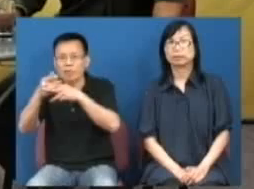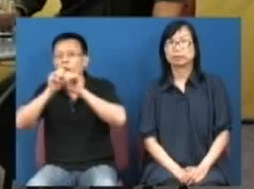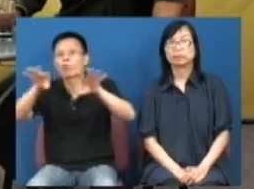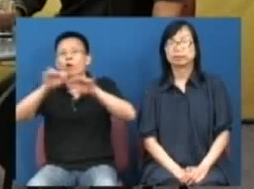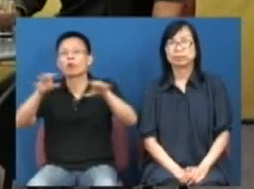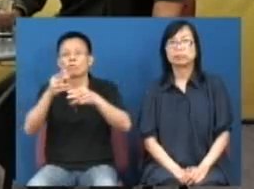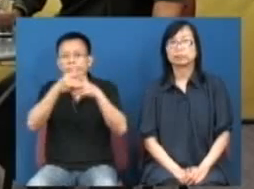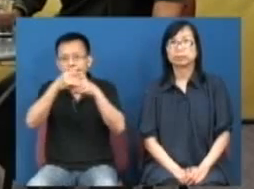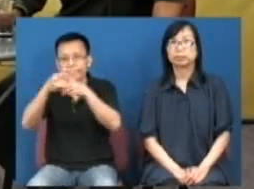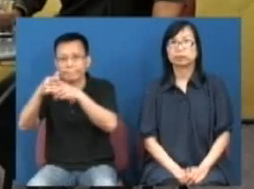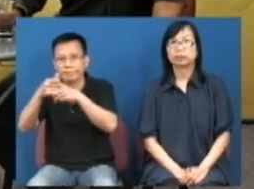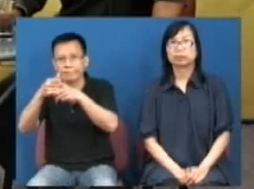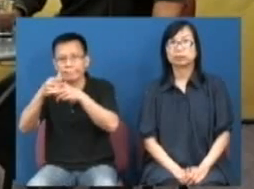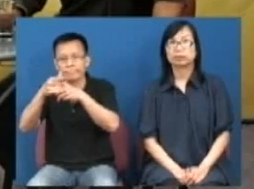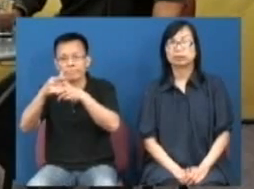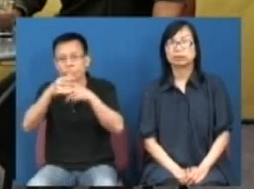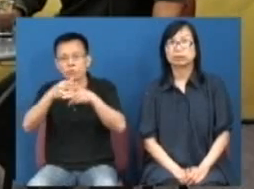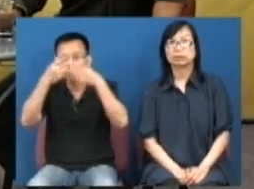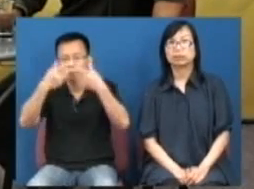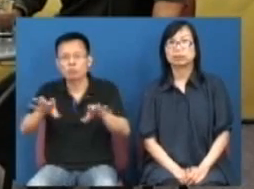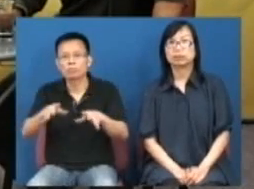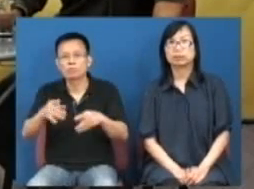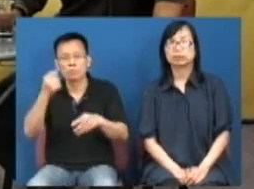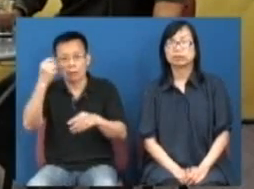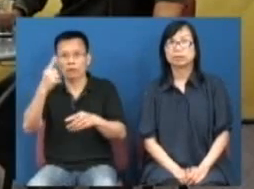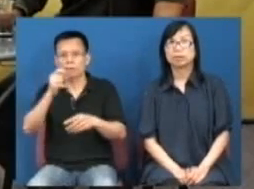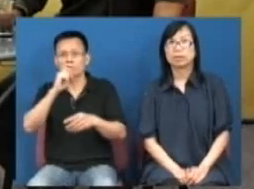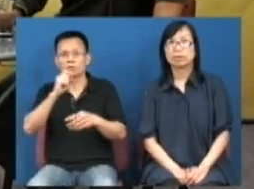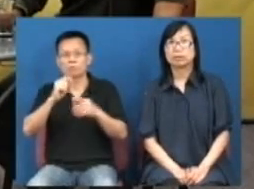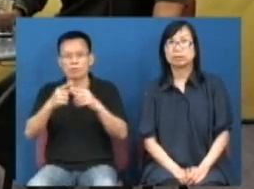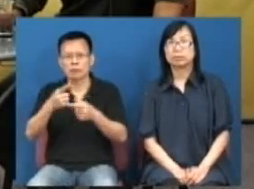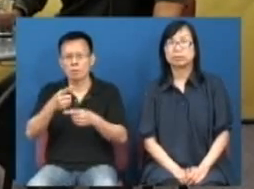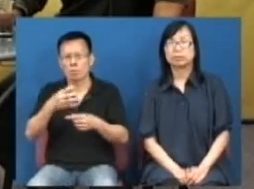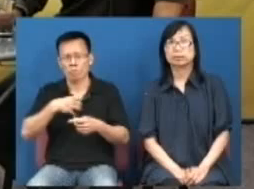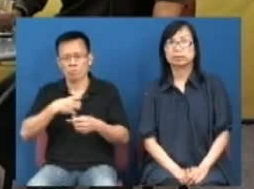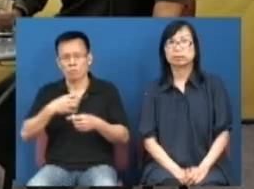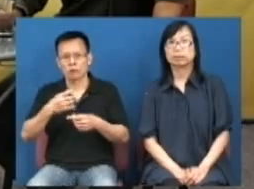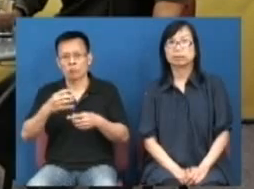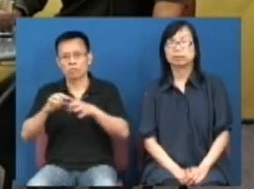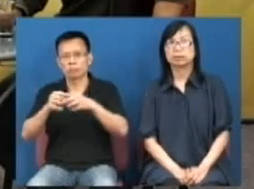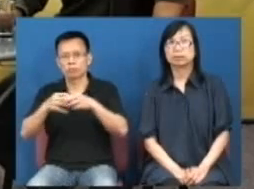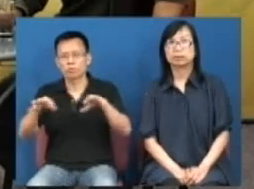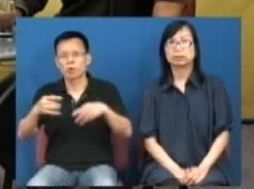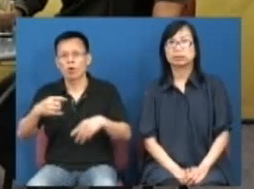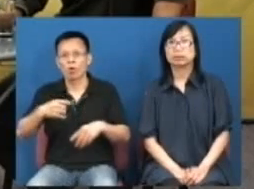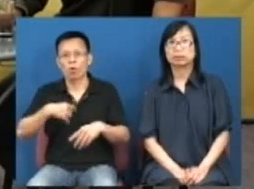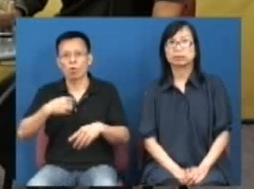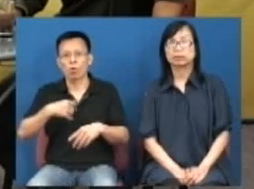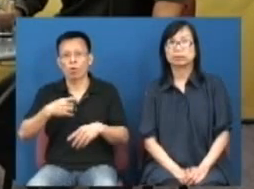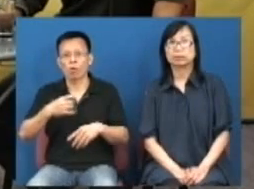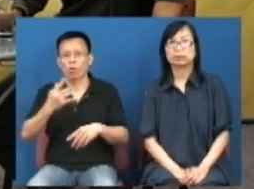喎！唔知點解突然間有一日咧，唔知點解你見嗰啲嘢好唔公義嘅，你話我劉德華出嚟參